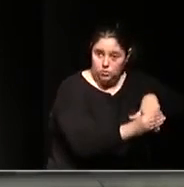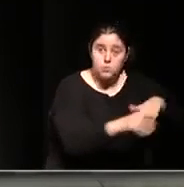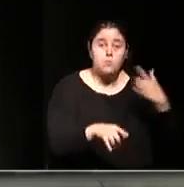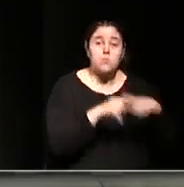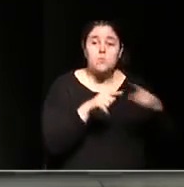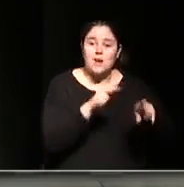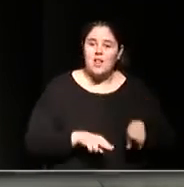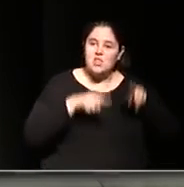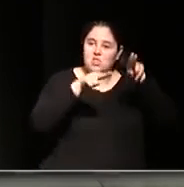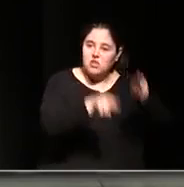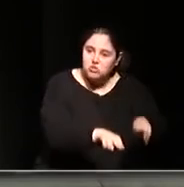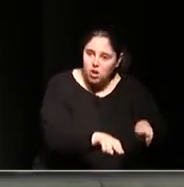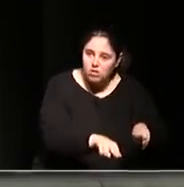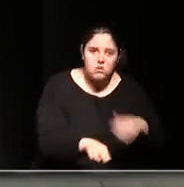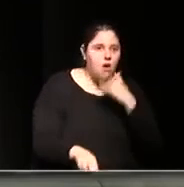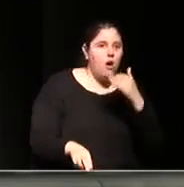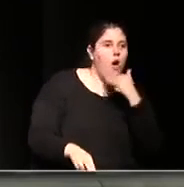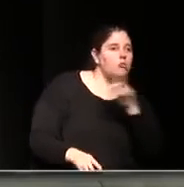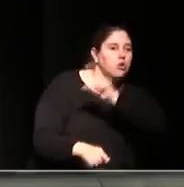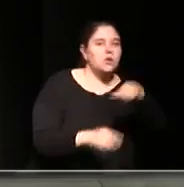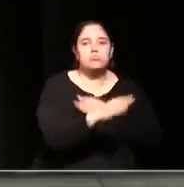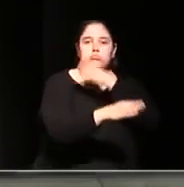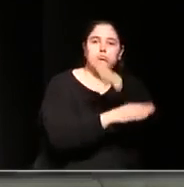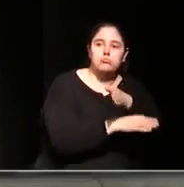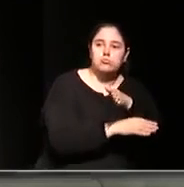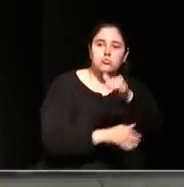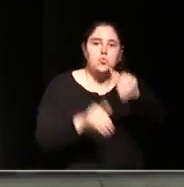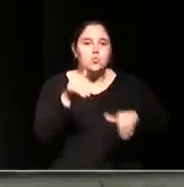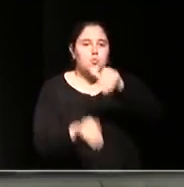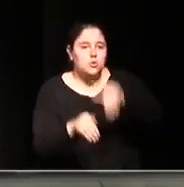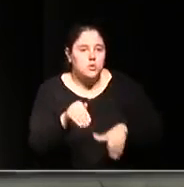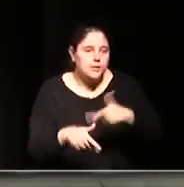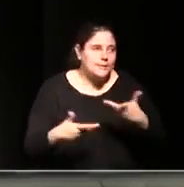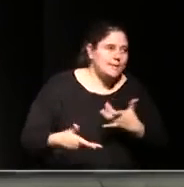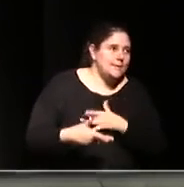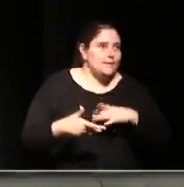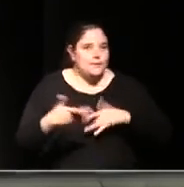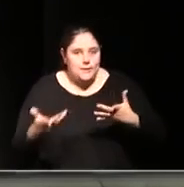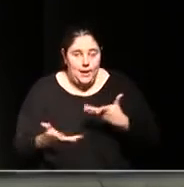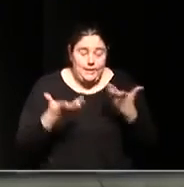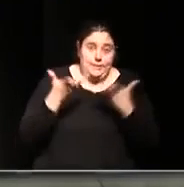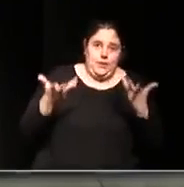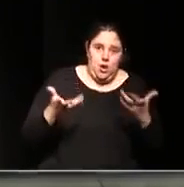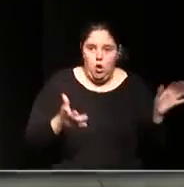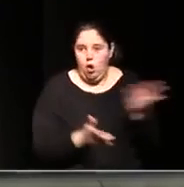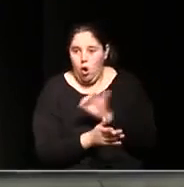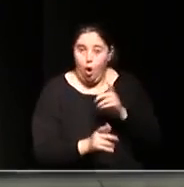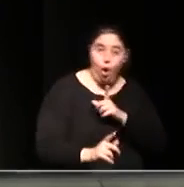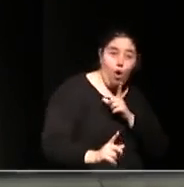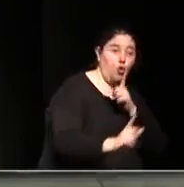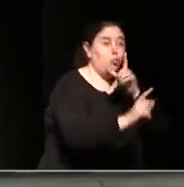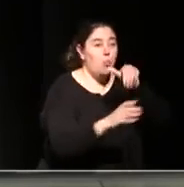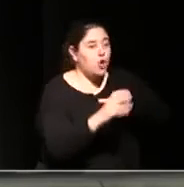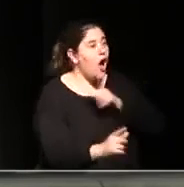Dijous no cal que ningú vagi a votar tapant-se el nas. Dijous no cal que ningú vagi a votar contra